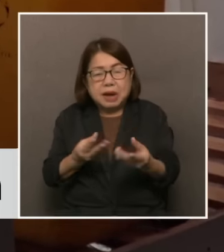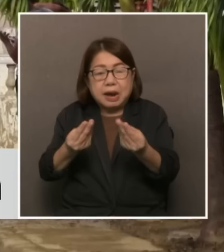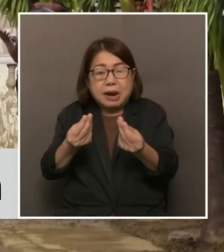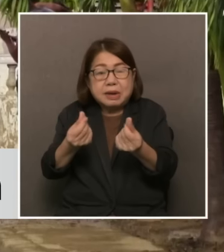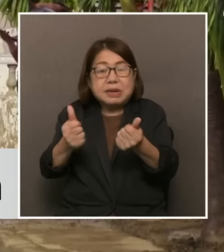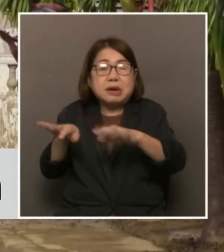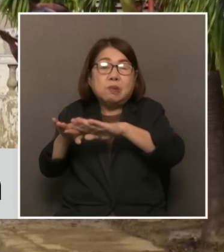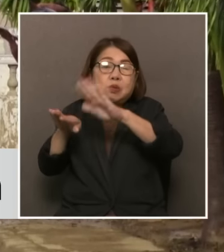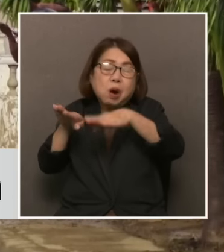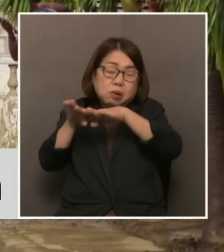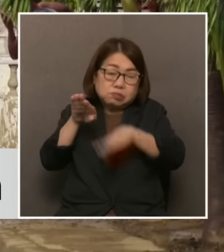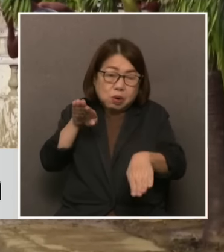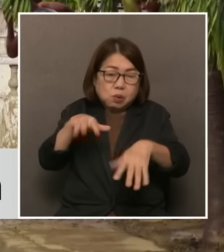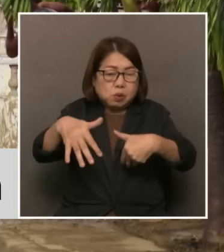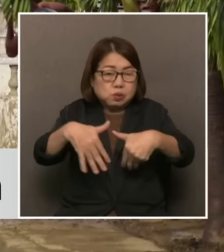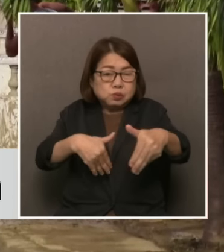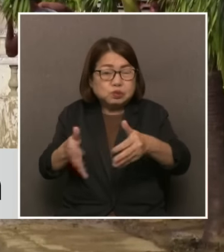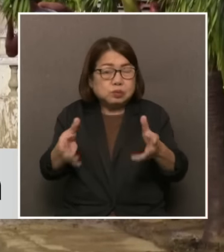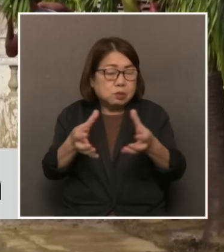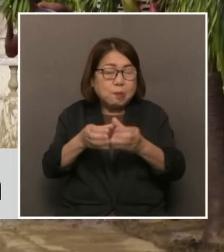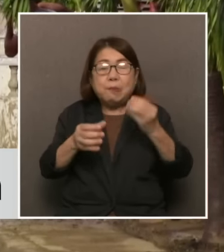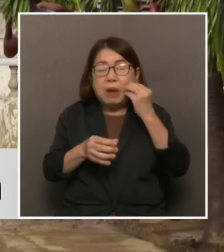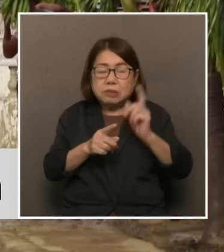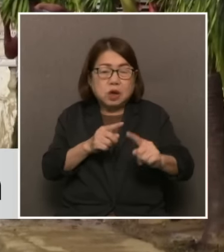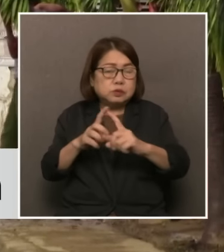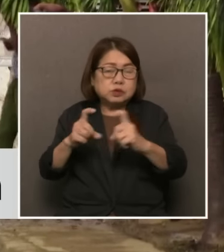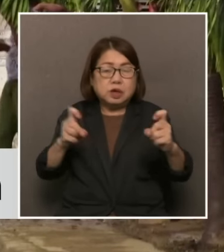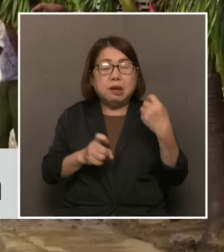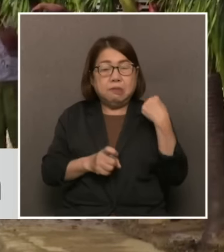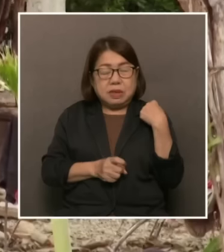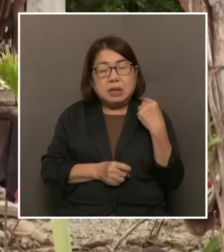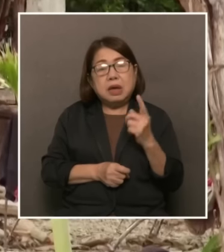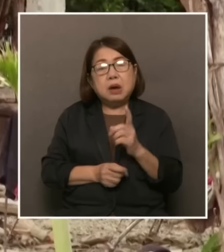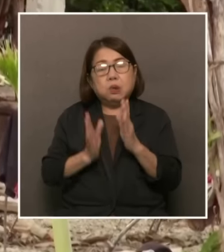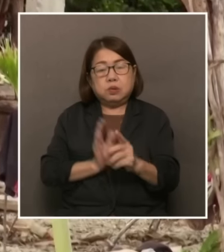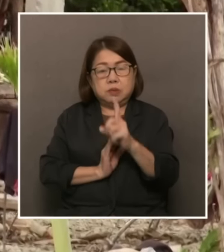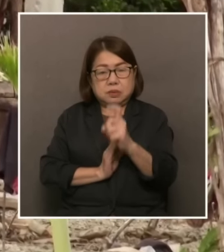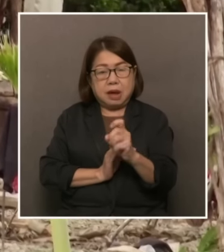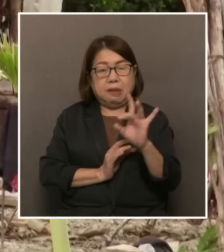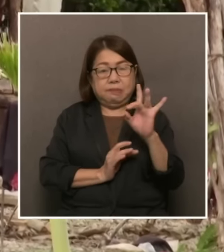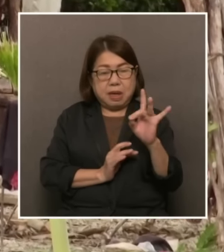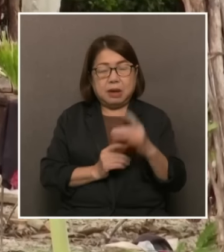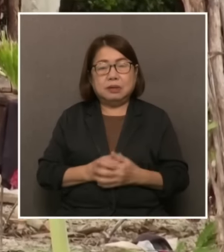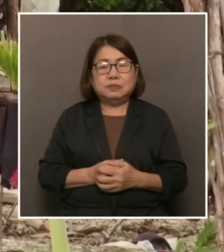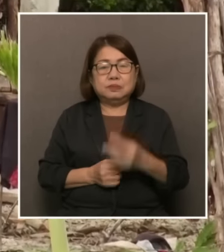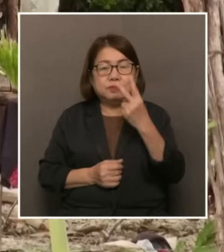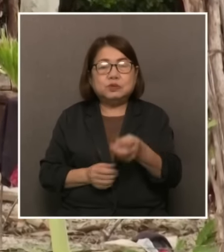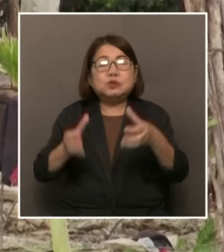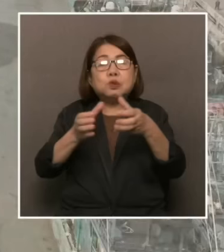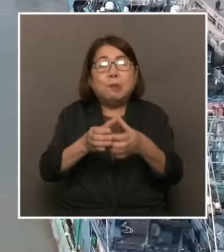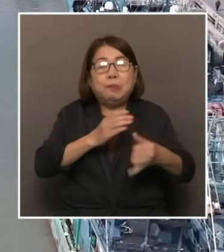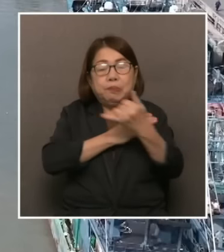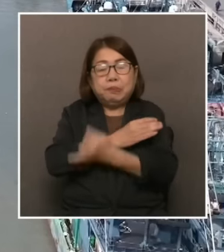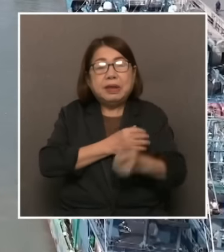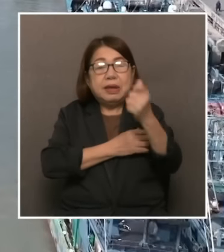แ่นเสียหายเกือบทั้งหมดรายงานเป็ทางการยินยนว่ามีผู้เสยชีวิต 8 รายค่ะมาดูในฝากฝั่งเอเชีกับ้างนะครั